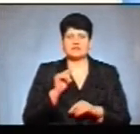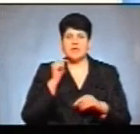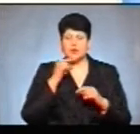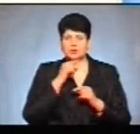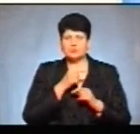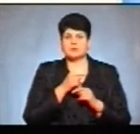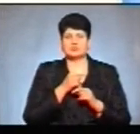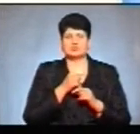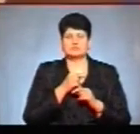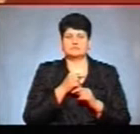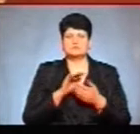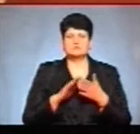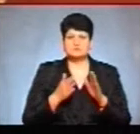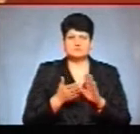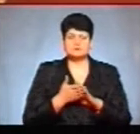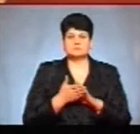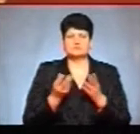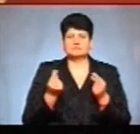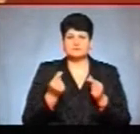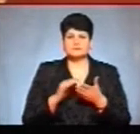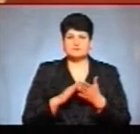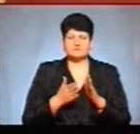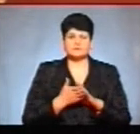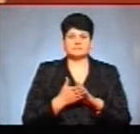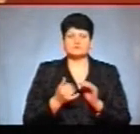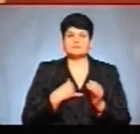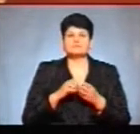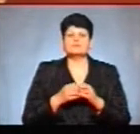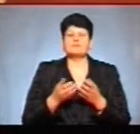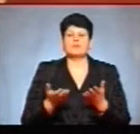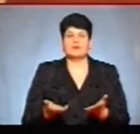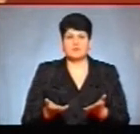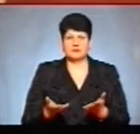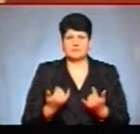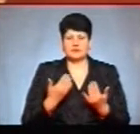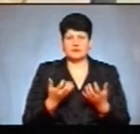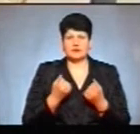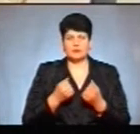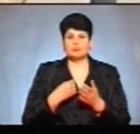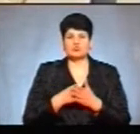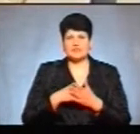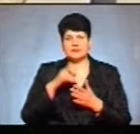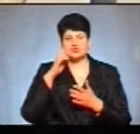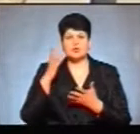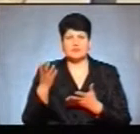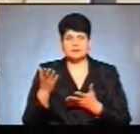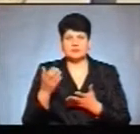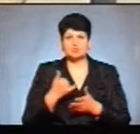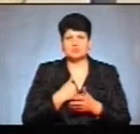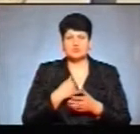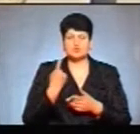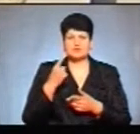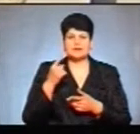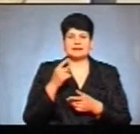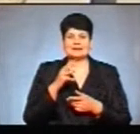і ситуації, від фінансової ситуації. Основна ж проблема яка у нас сьогодні? Якщо ми беремо бюджет державний, так? У нас 1 трильйон